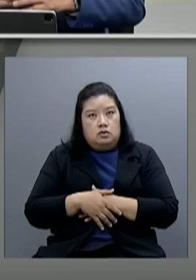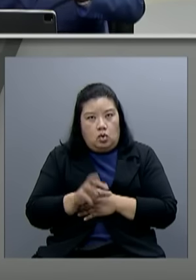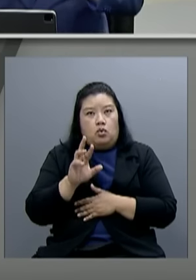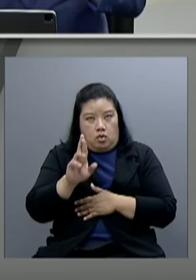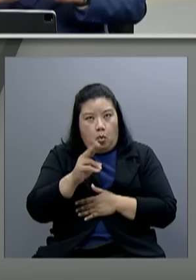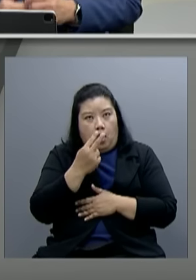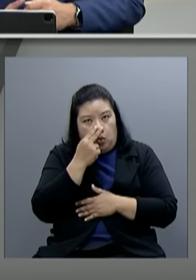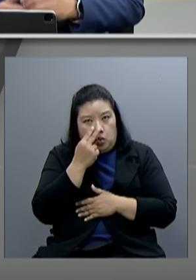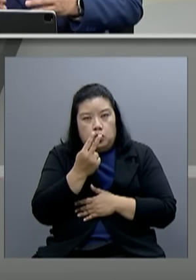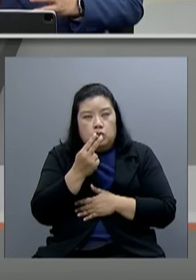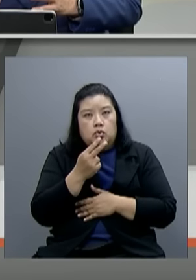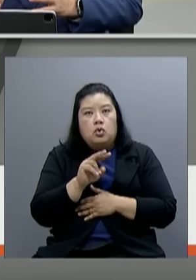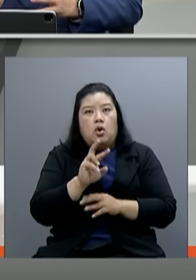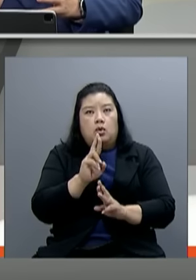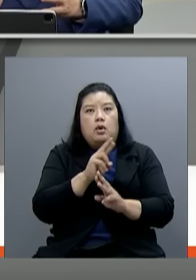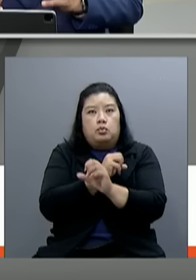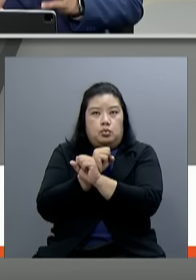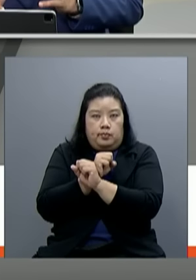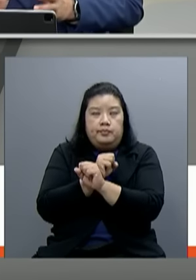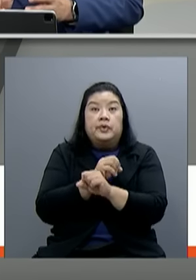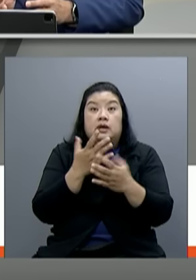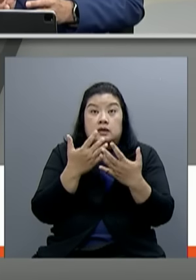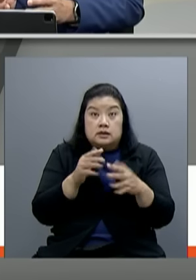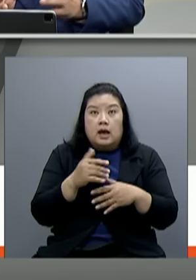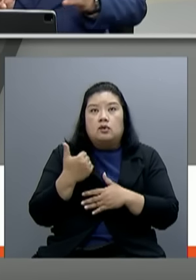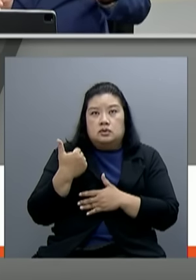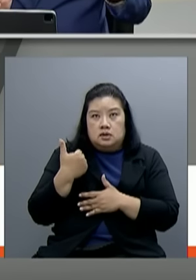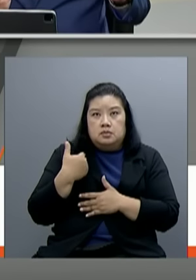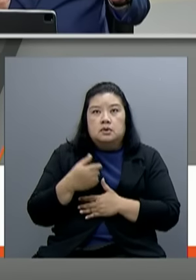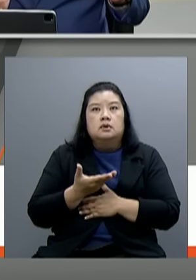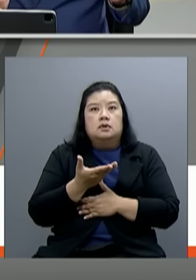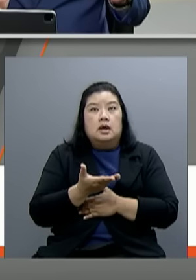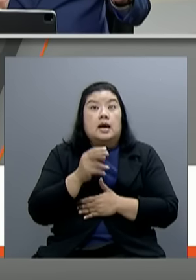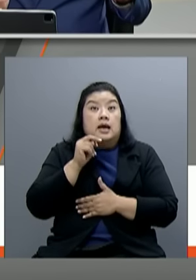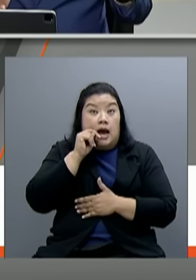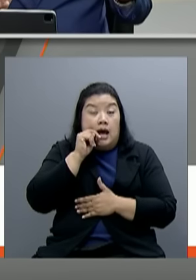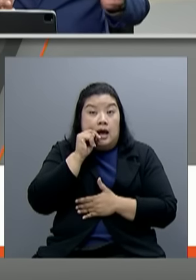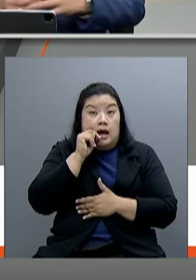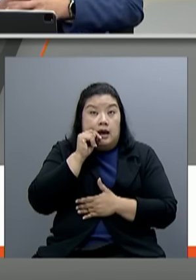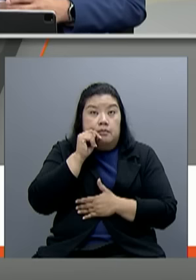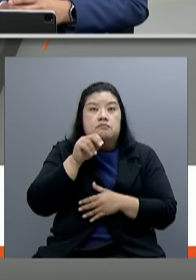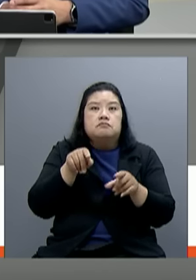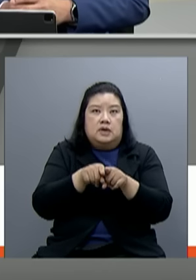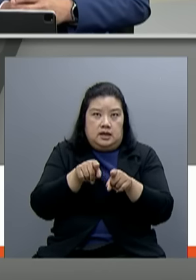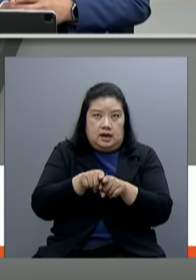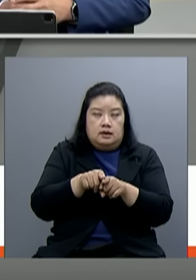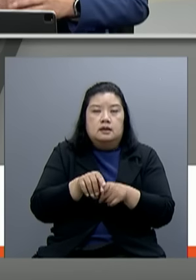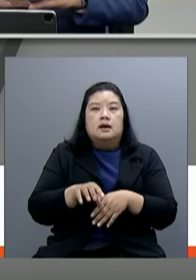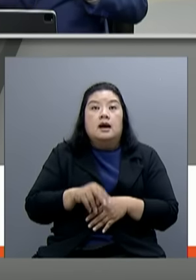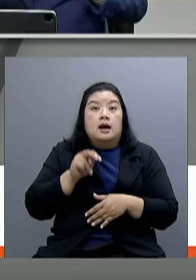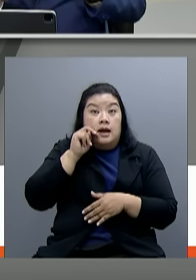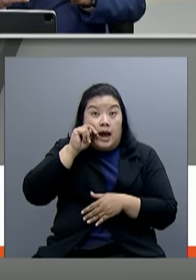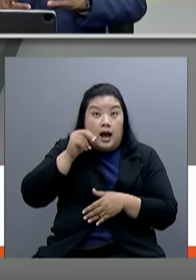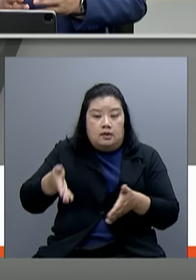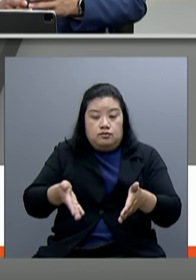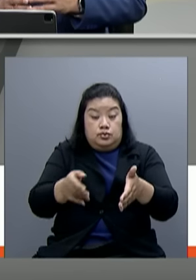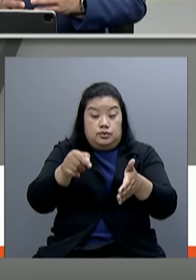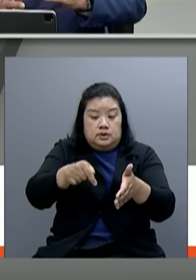ครับถัดมาครับพอน้ำลงมาในส่วนของก่อนถึงเขื่อนเจ้าพระยาก็จะมีส่วนของแม่น้ำสะแกกังนะครับแม่น้ำสะ